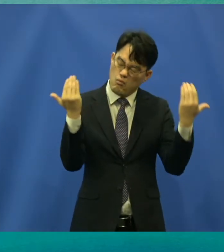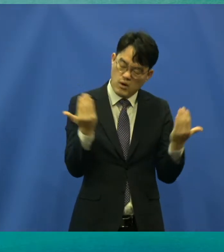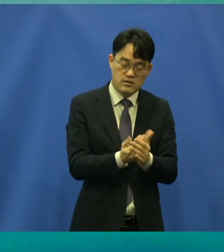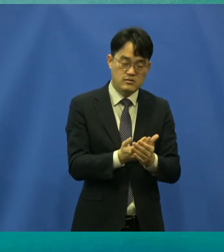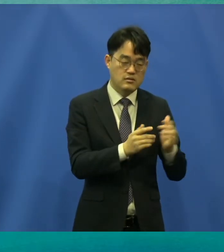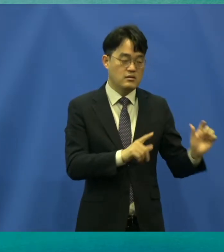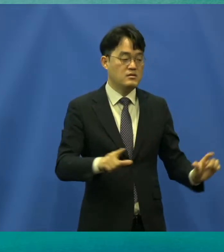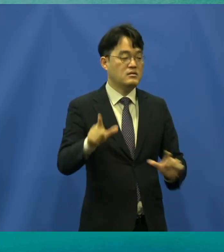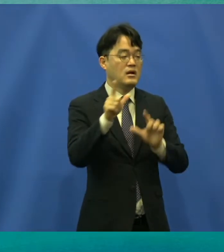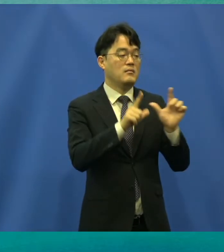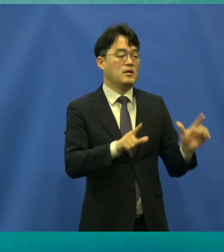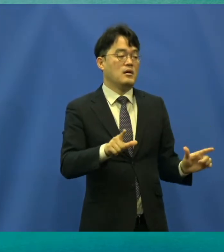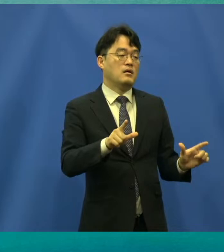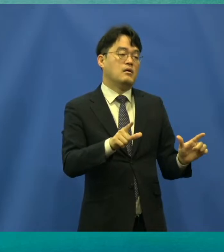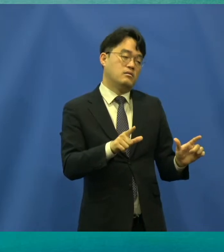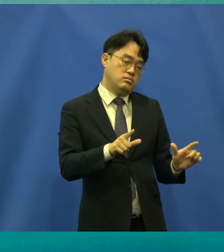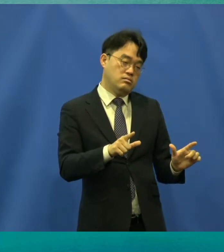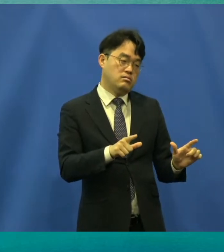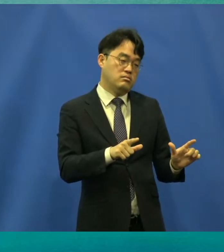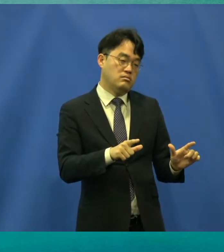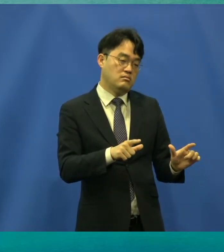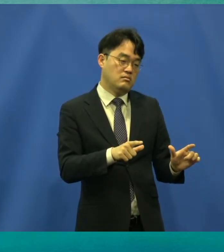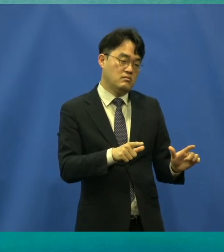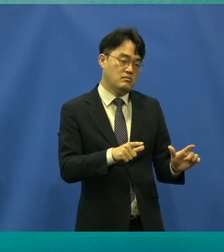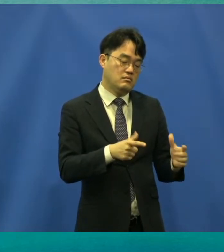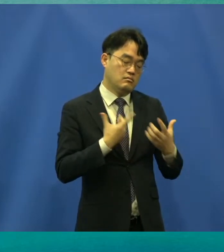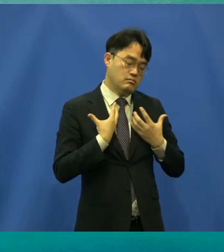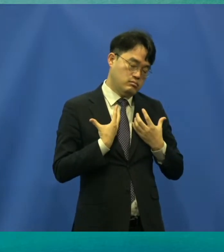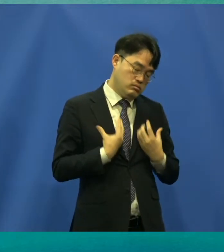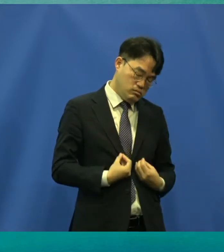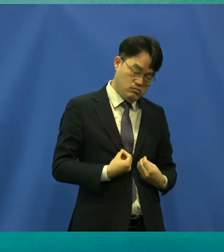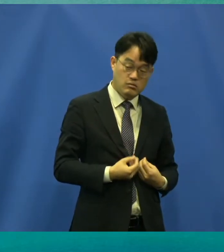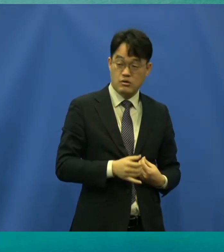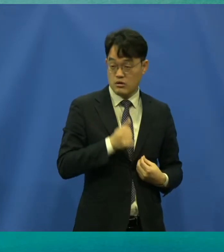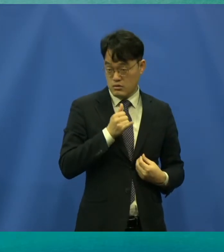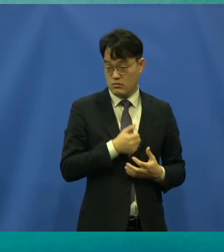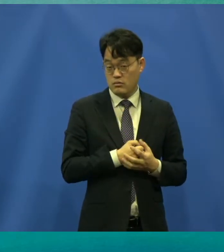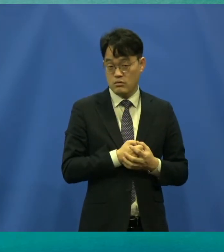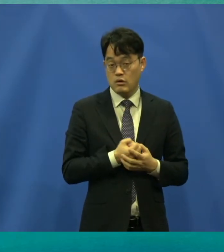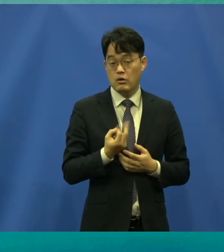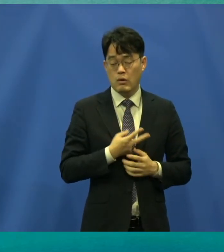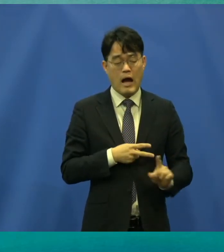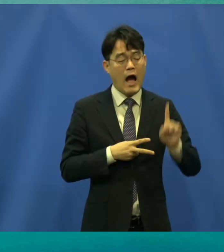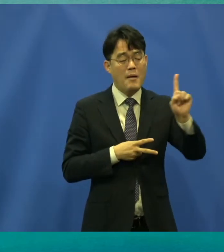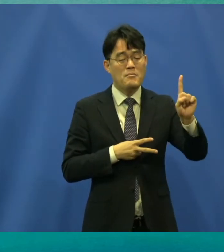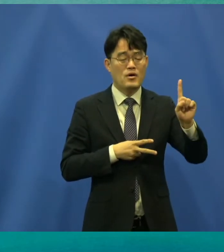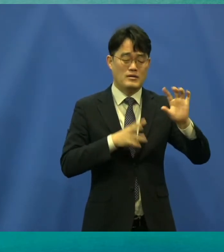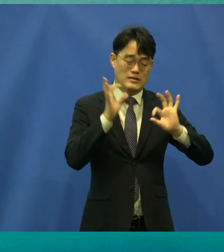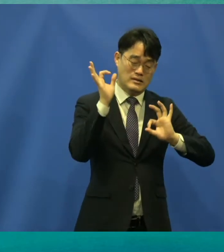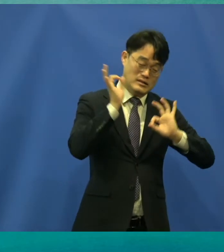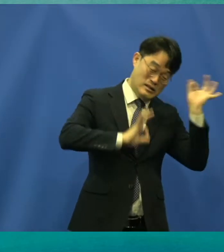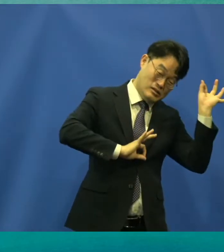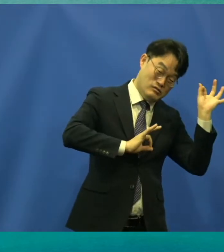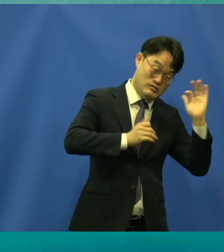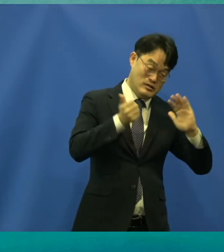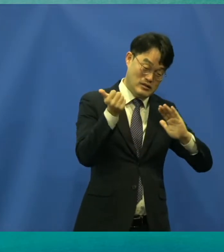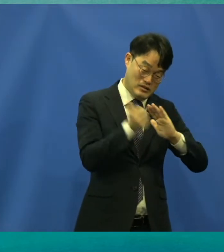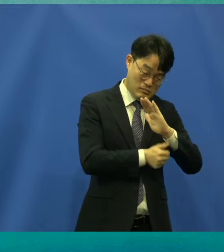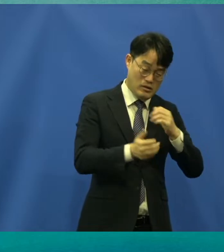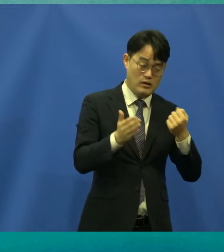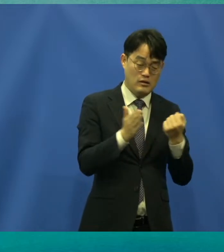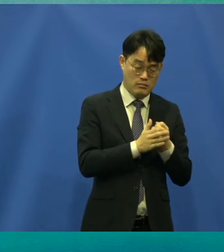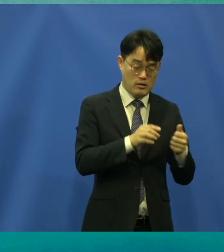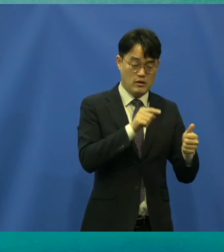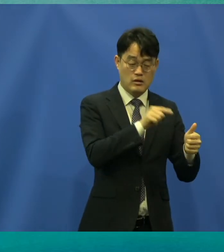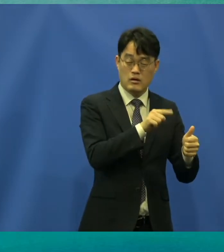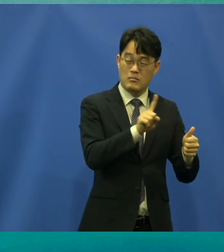계속 일평생 따라다닙니다. 막 계속 그 과거의 실수, 어떤 결함이 일평생 따라다니고 오점을